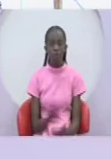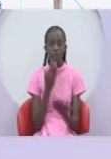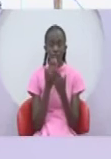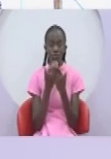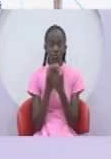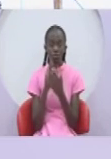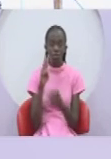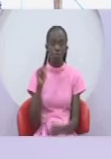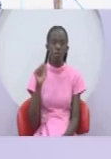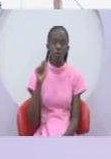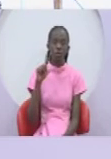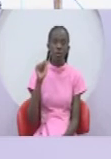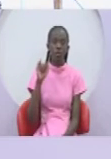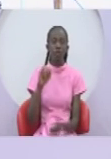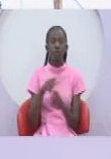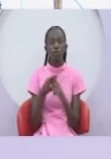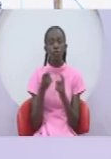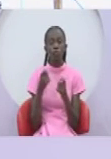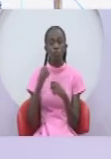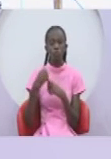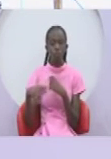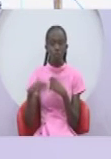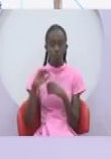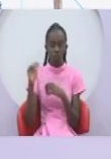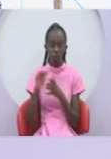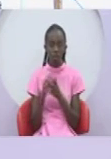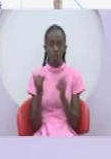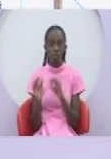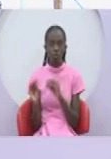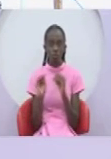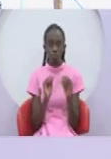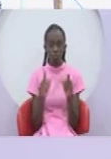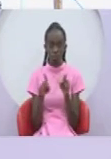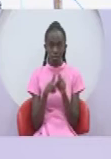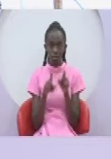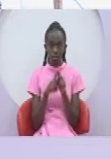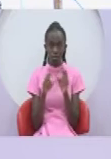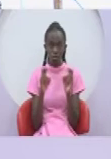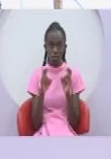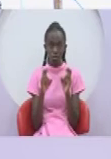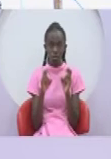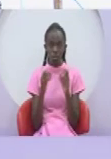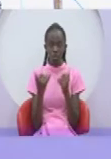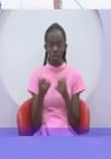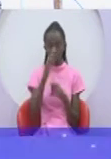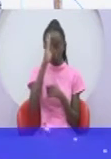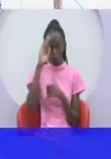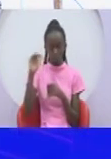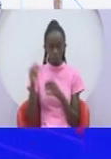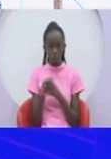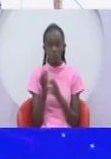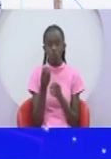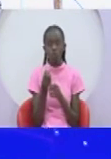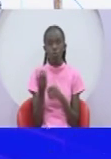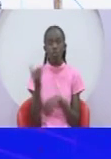Nashukuru Robert Malala, mwandishi wetu kutoka kaunti ya Busia, anaelekea katika swala lilo hilo japo kaunti ya Bungoma. Siku chache